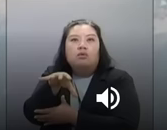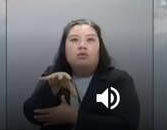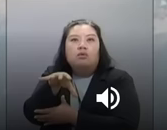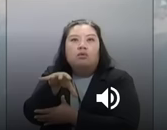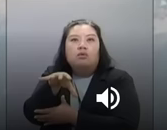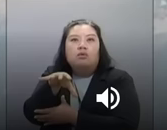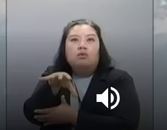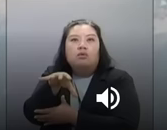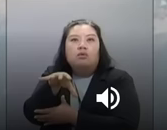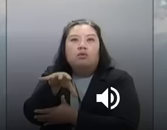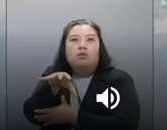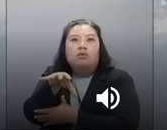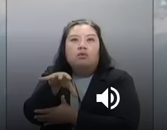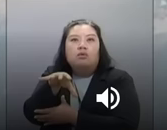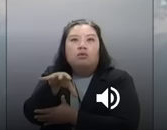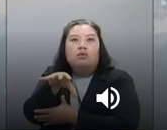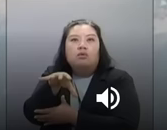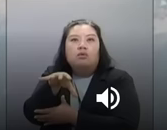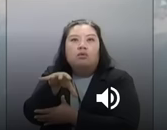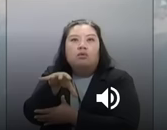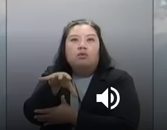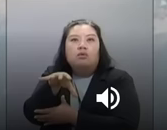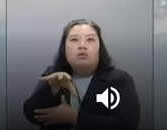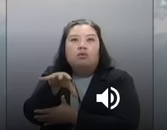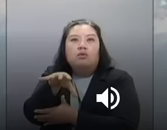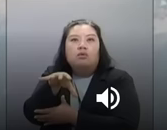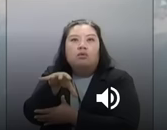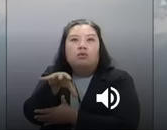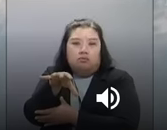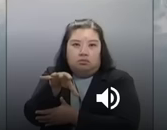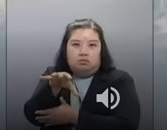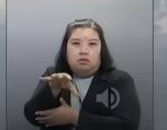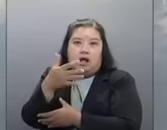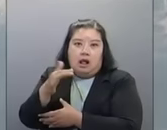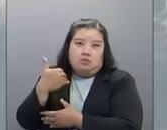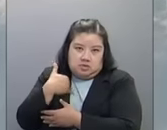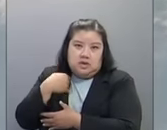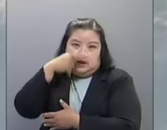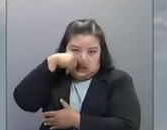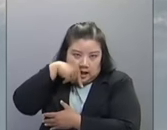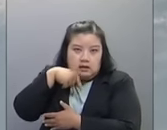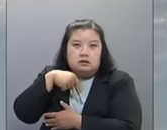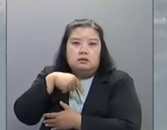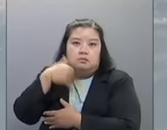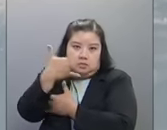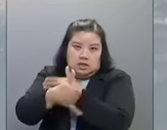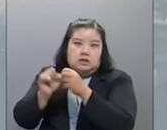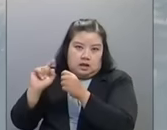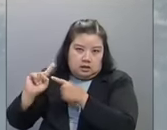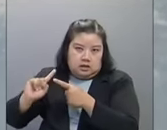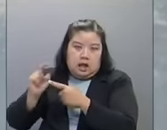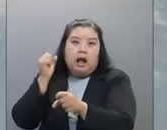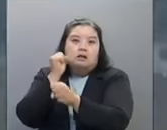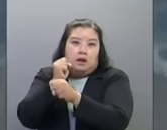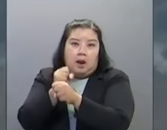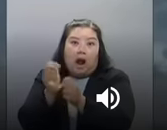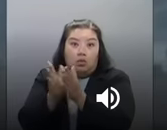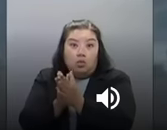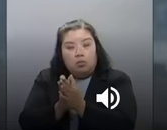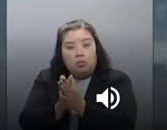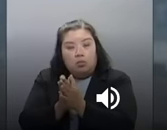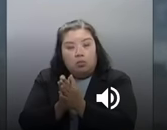สิเนาะมีมิตาตมีมีนี่เป็นเตล่าคุณุอัลโลนี่หรอ ไทยและคนต่างชาติร่วมทำงานเป็นสแกม